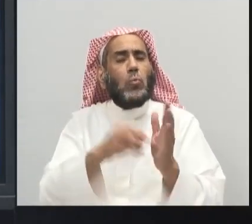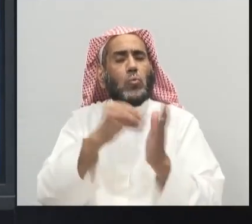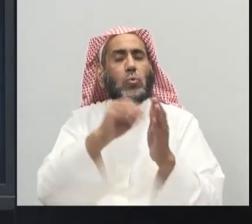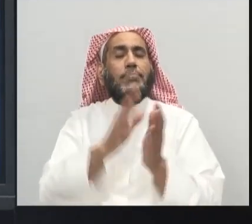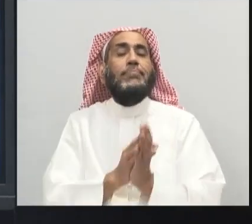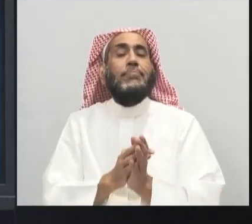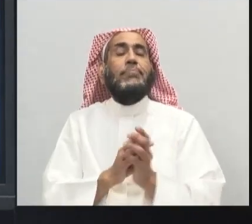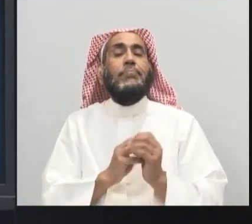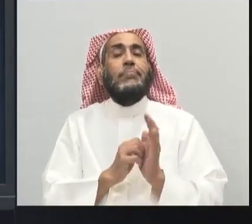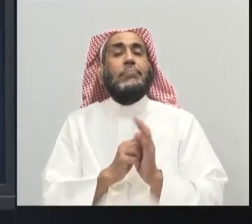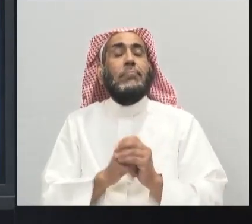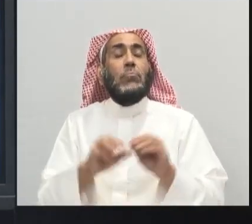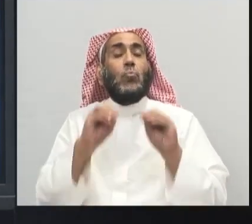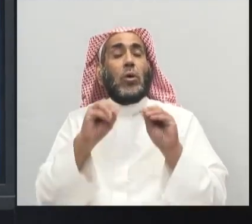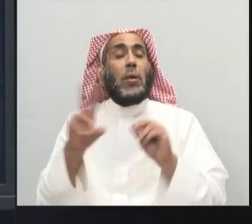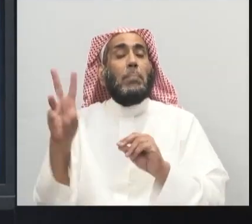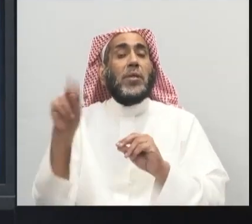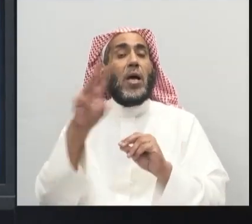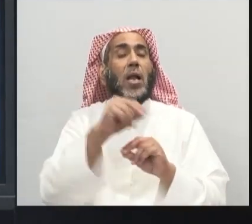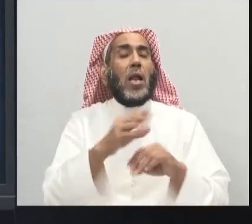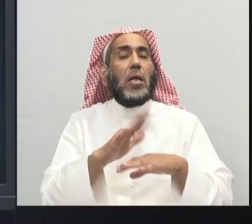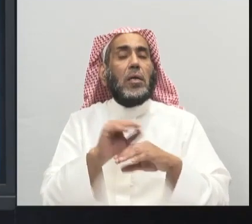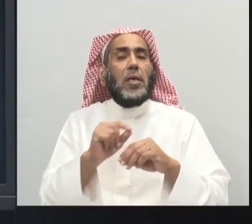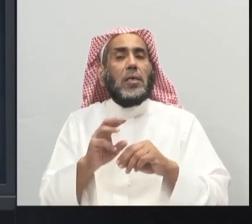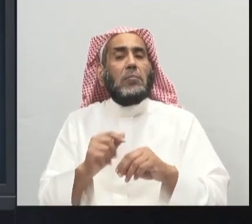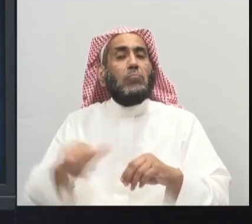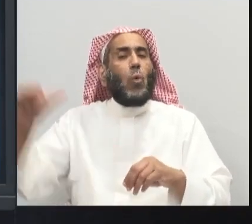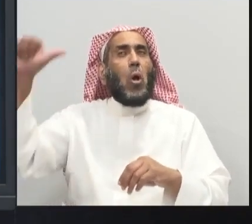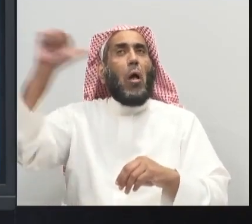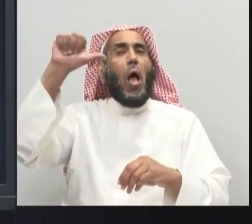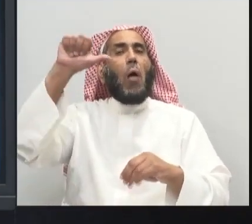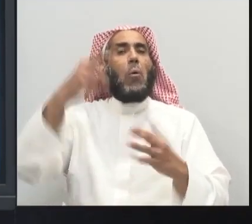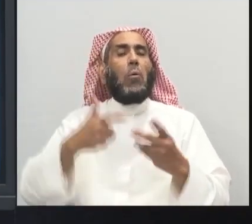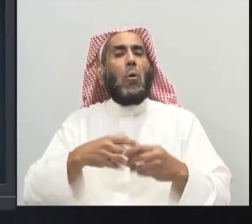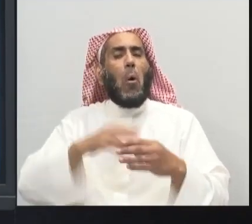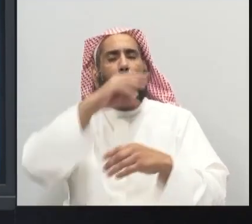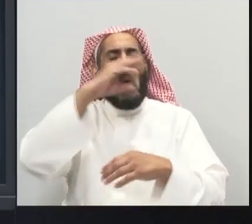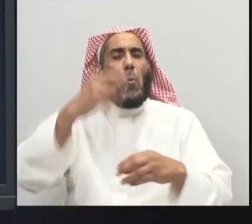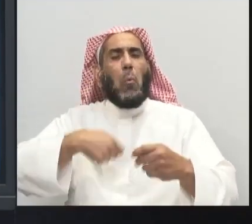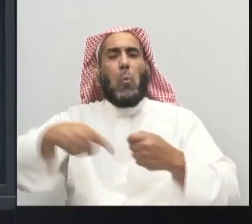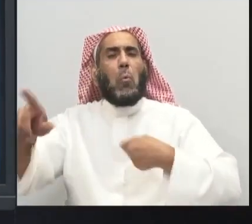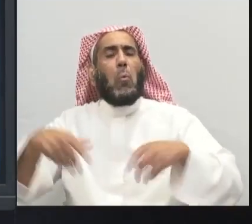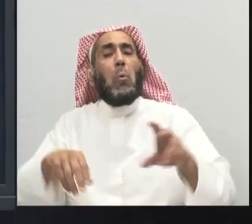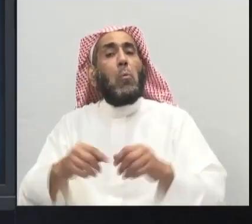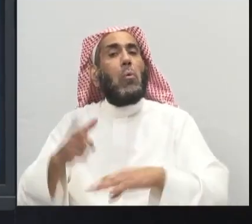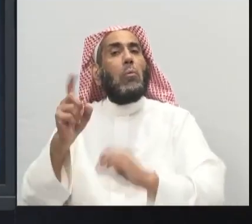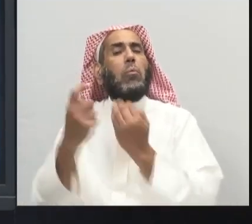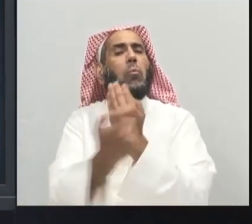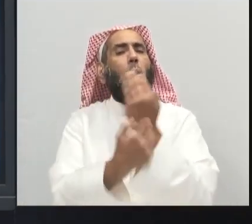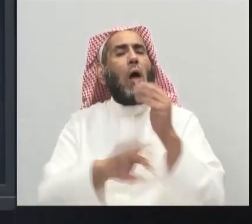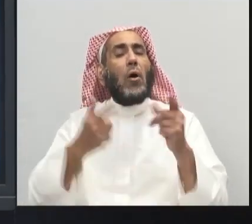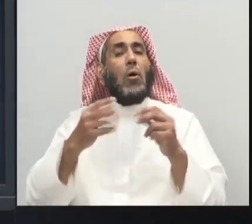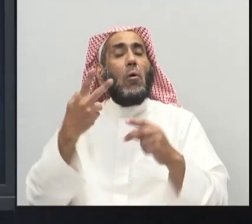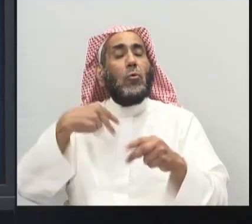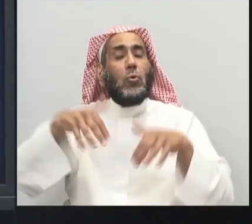عليه وذكرنا المثال على ذلك مثلا يعد شرب الخمور والمتاجره فيها مخالفه للقانون في حدود المملكه